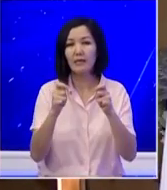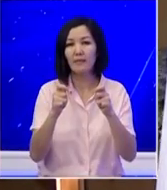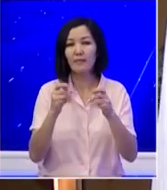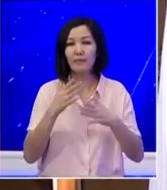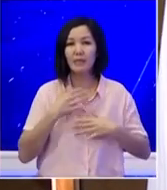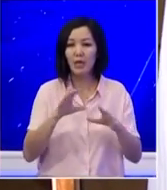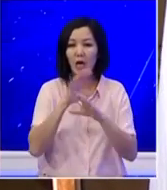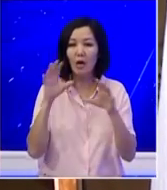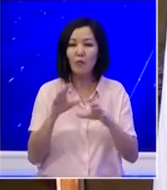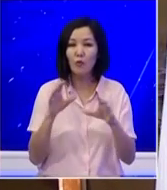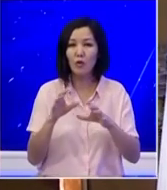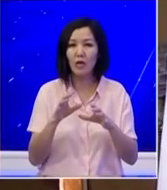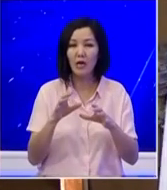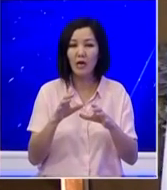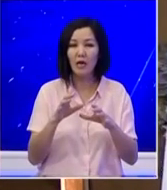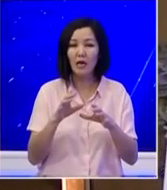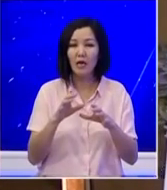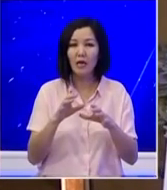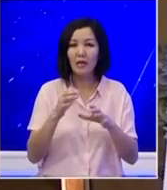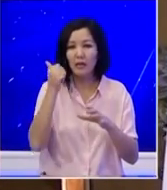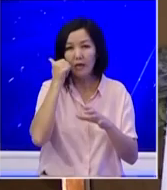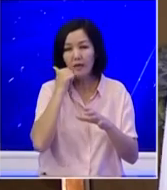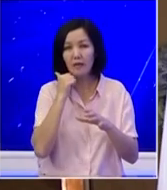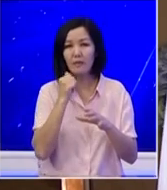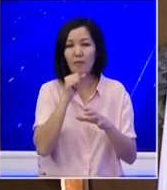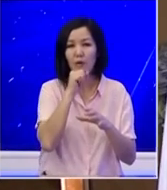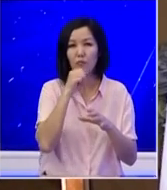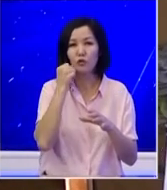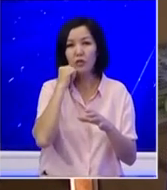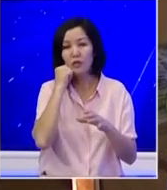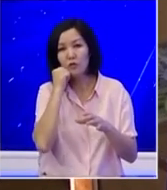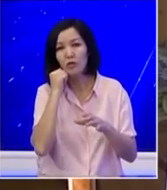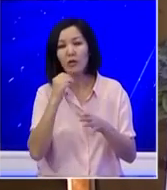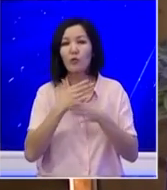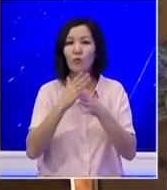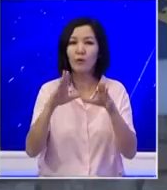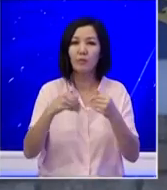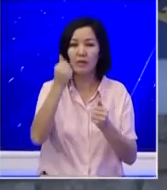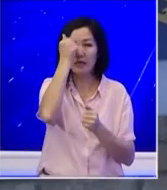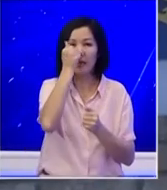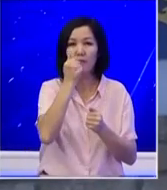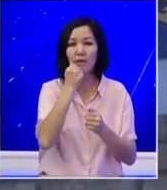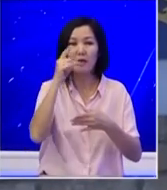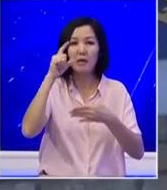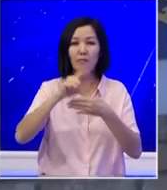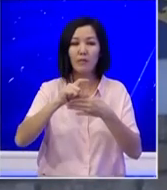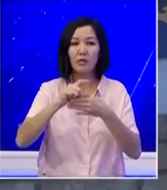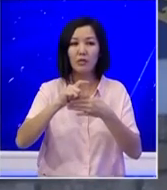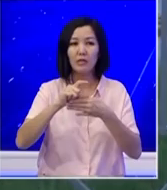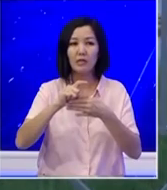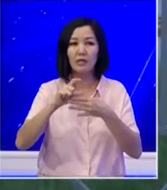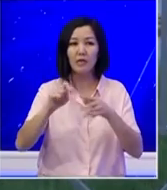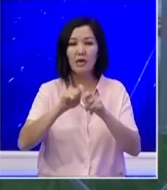ескеріп, жасымыздың толғанына қарамастан, айтуы рахмет сіздерге. Осы мешітті аштыра алмасақ та